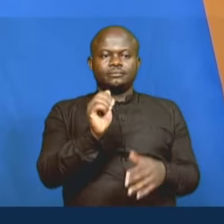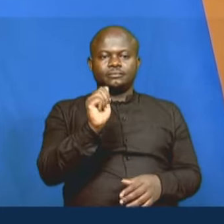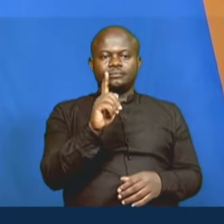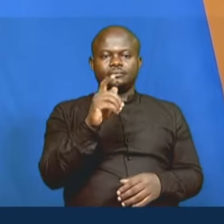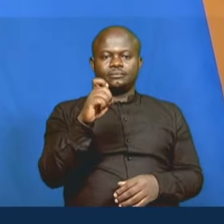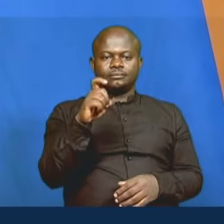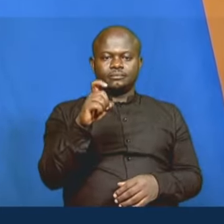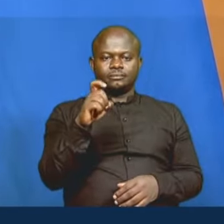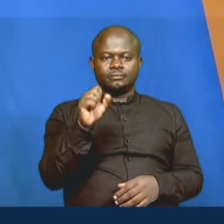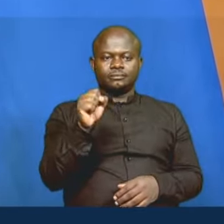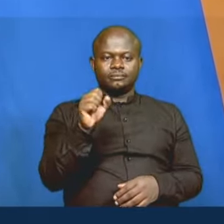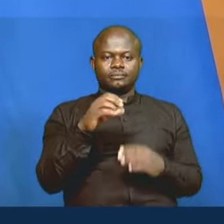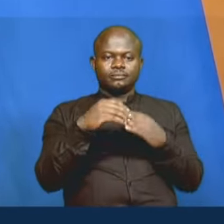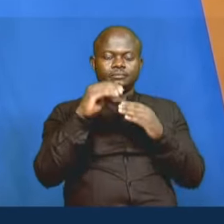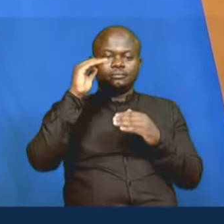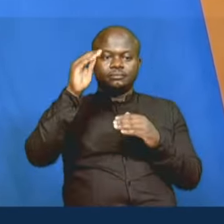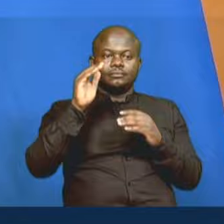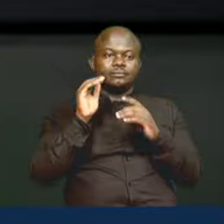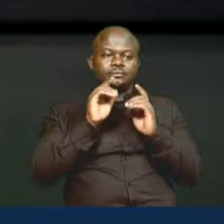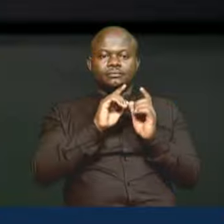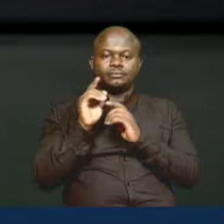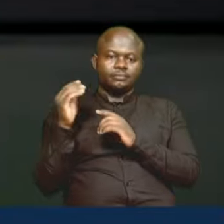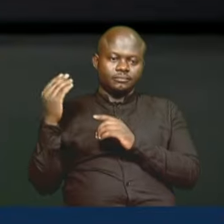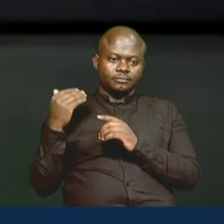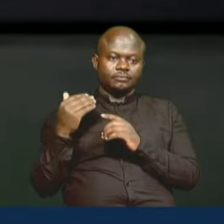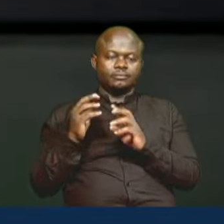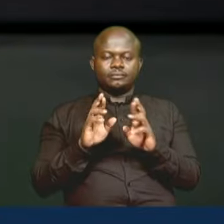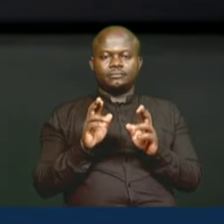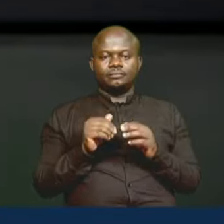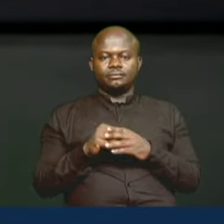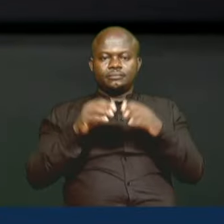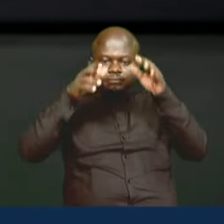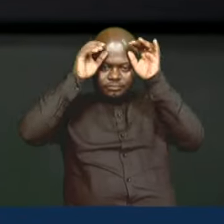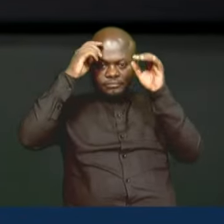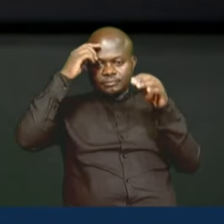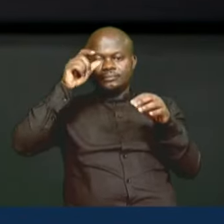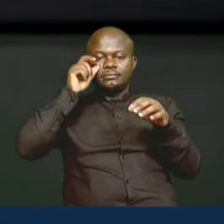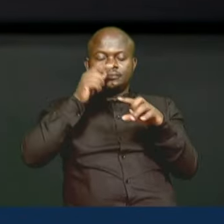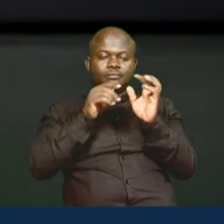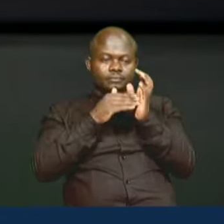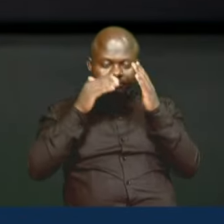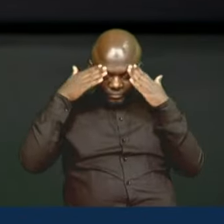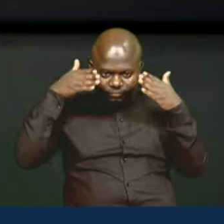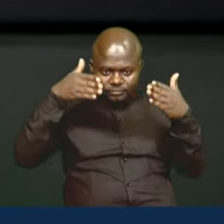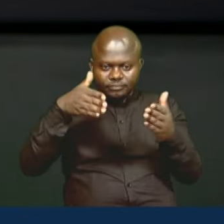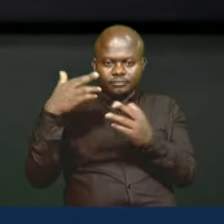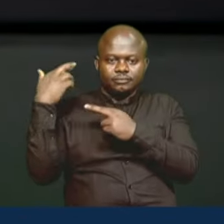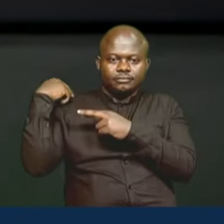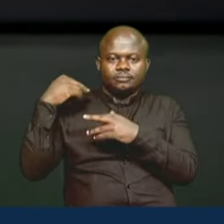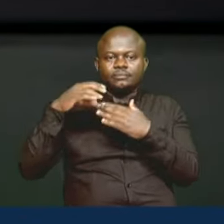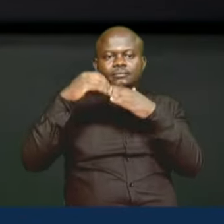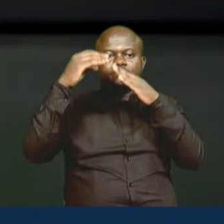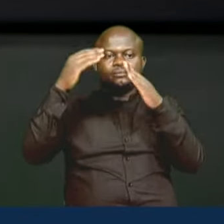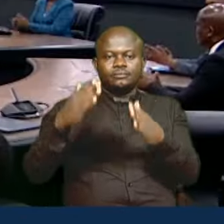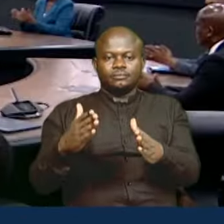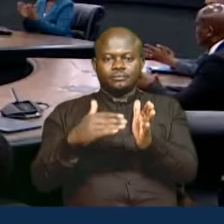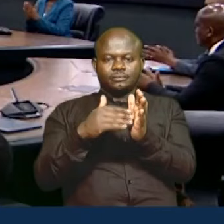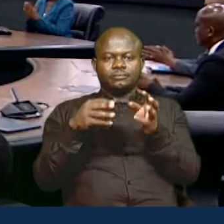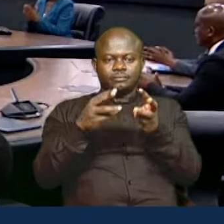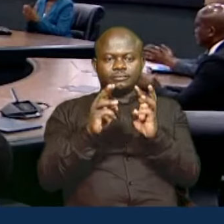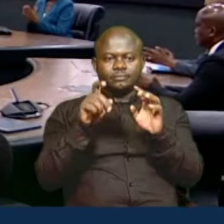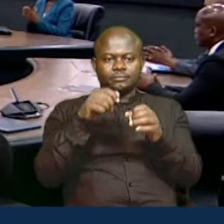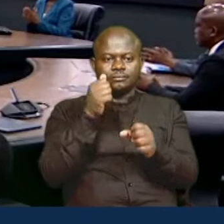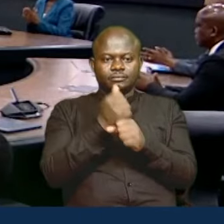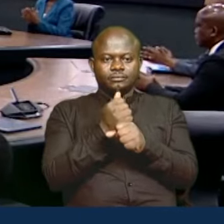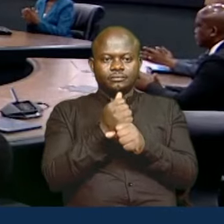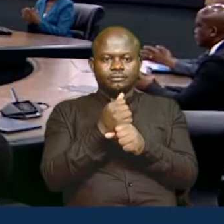Kagame, umugaba mukuru w'inkeragutabara. Umukuru w'igihugu aragaruka ku buremere bw'inshingano zo kuyobora n'uburyo bikwiye gukorwa